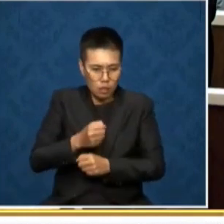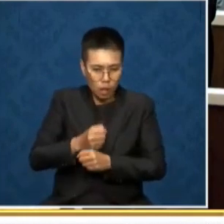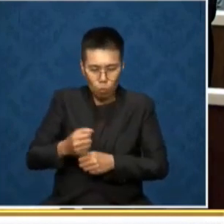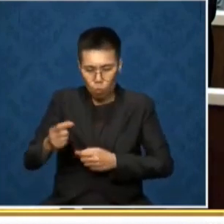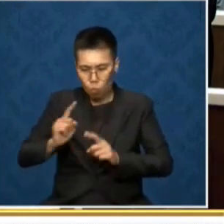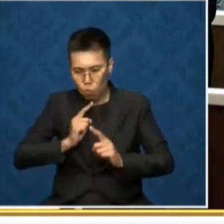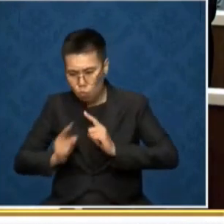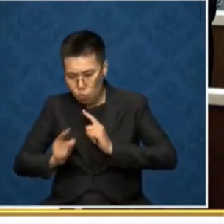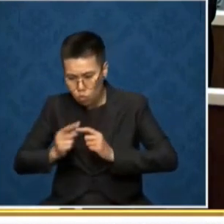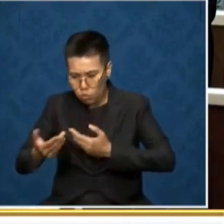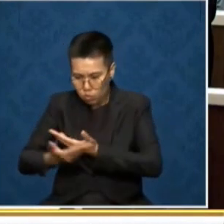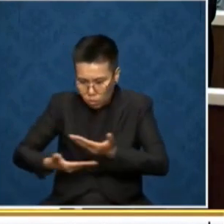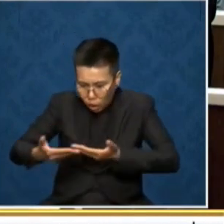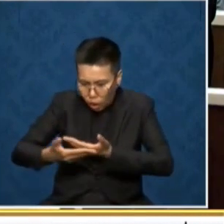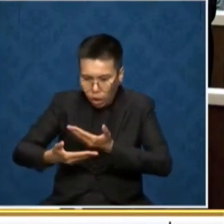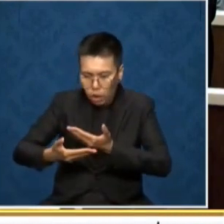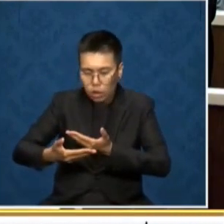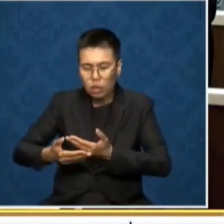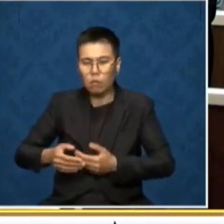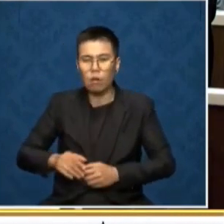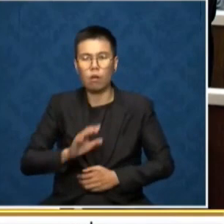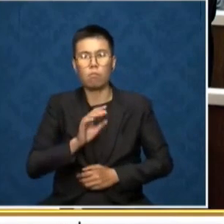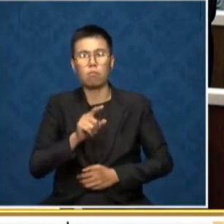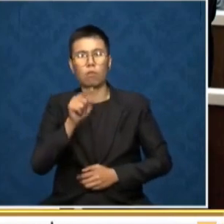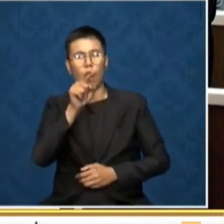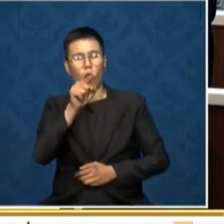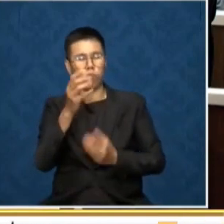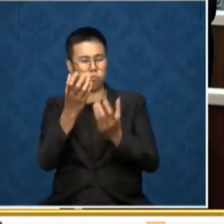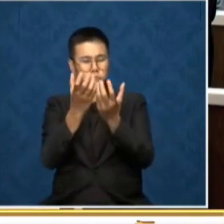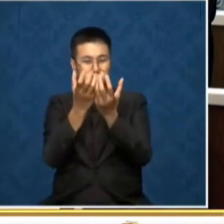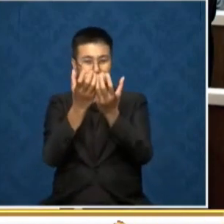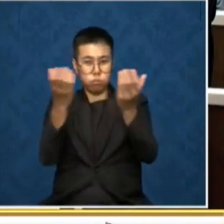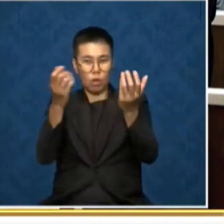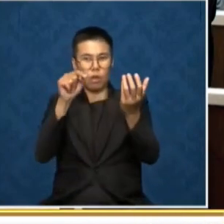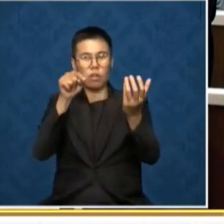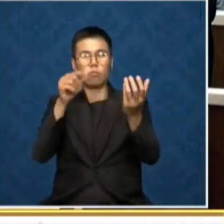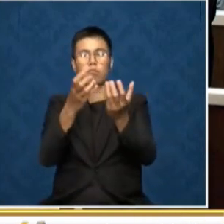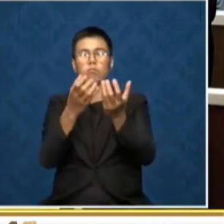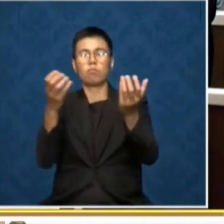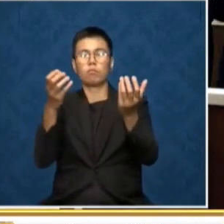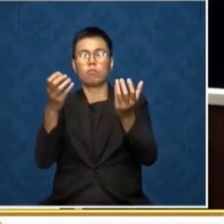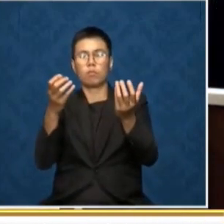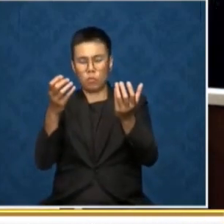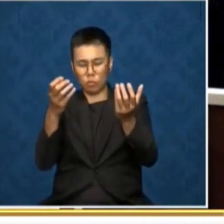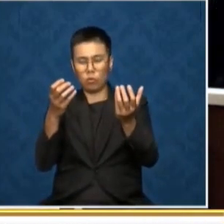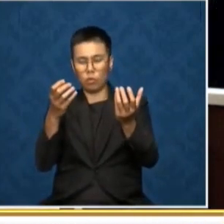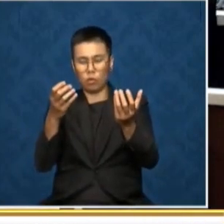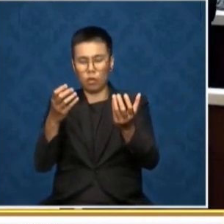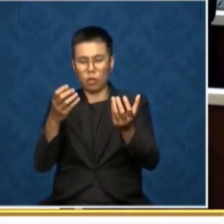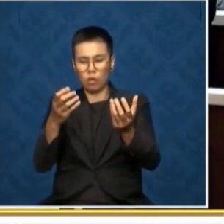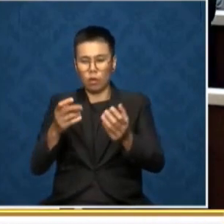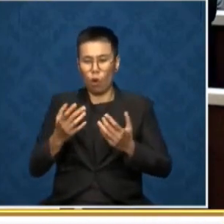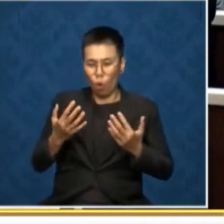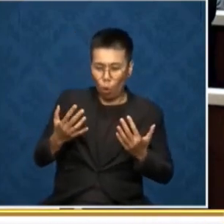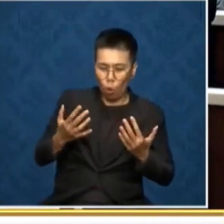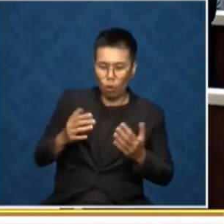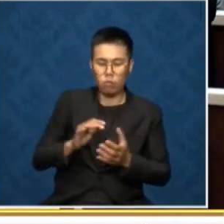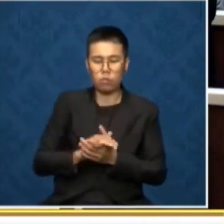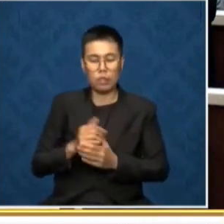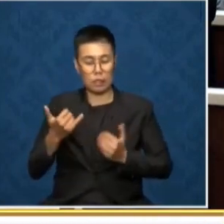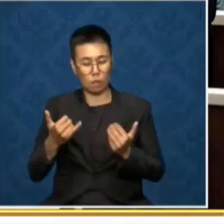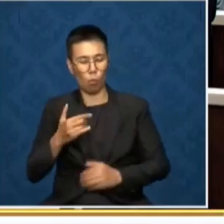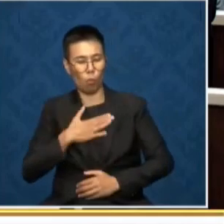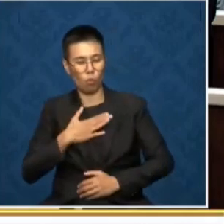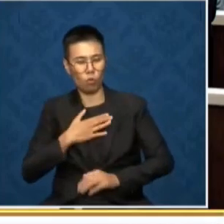ารัฐธรรมนูญมาเป็นตัวประกันและให้เป็นระเบิดเวลาของตัวท่านเองเลยครับนี่ผมยังไม่ยกตัวอย่